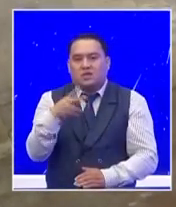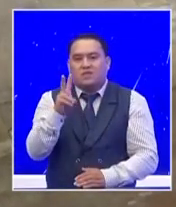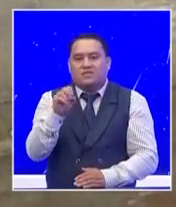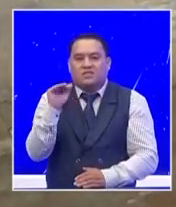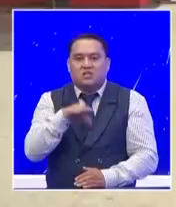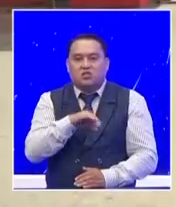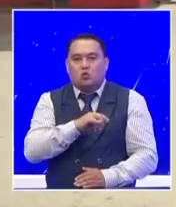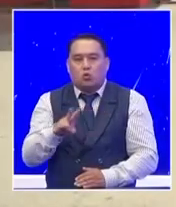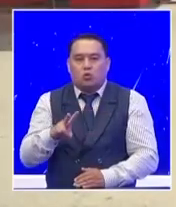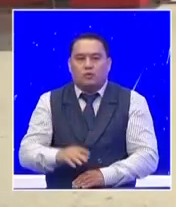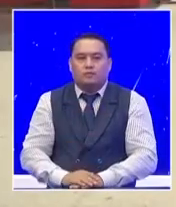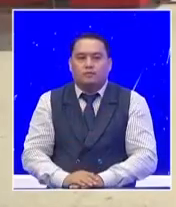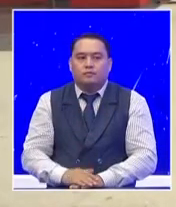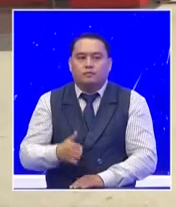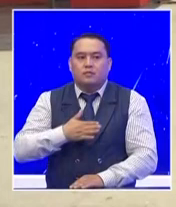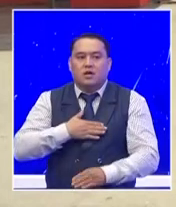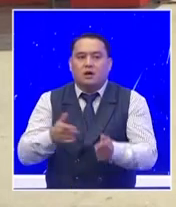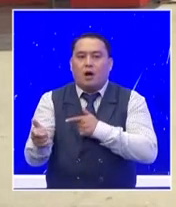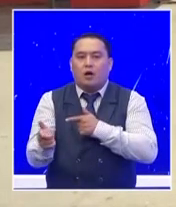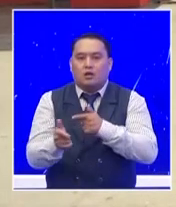тысяч тонн. Они готовы примерно на